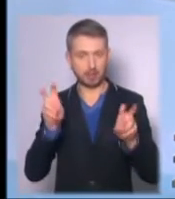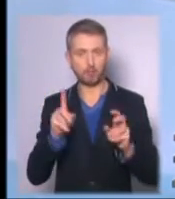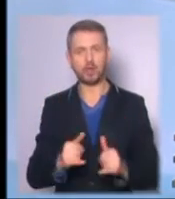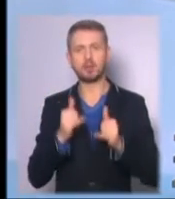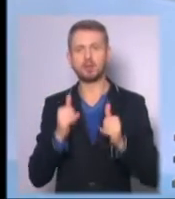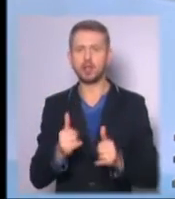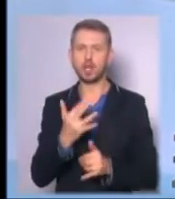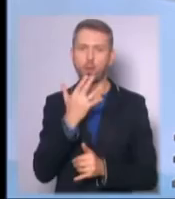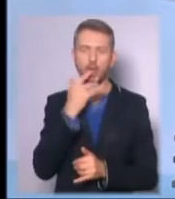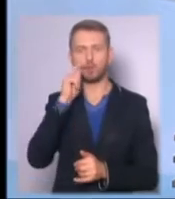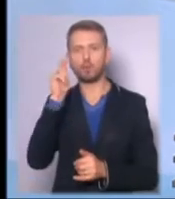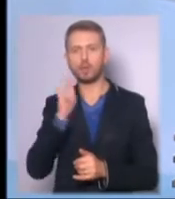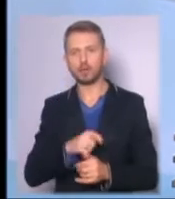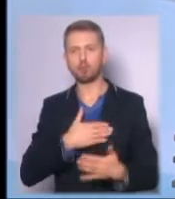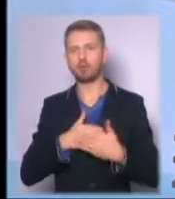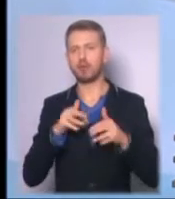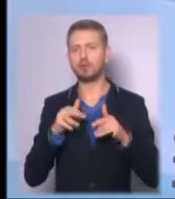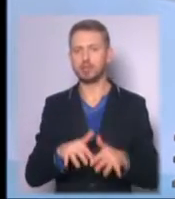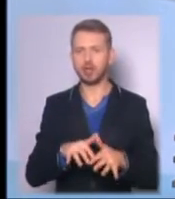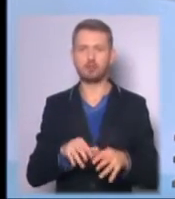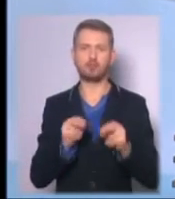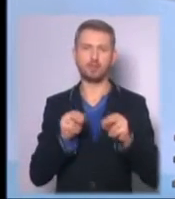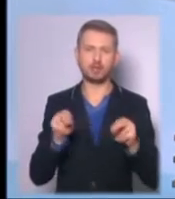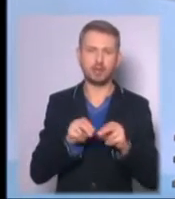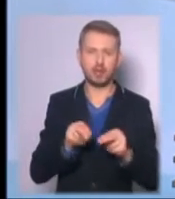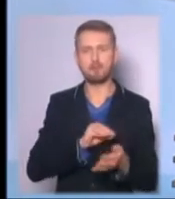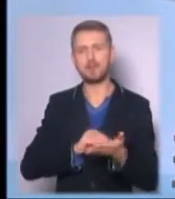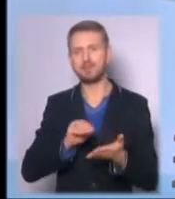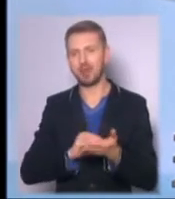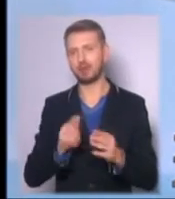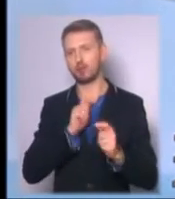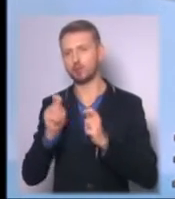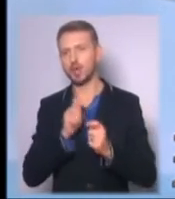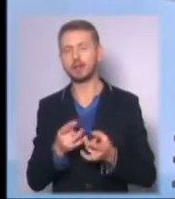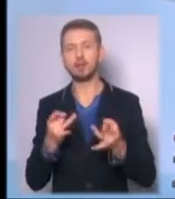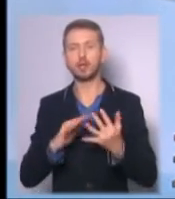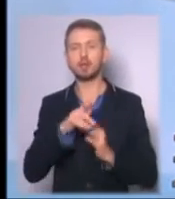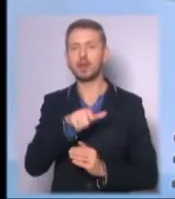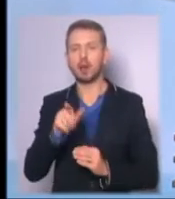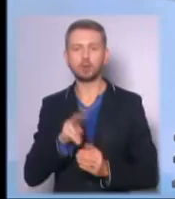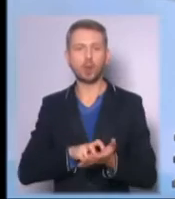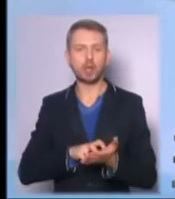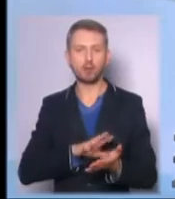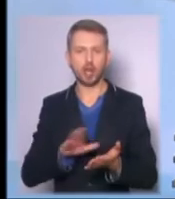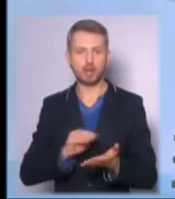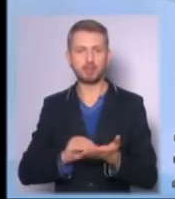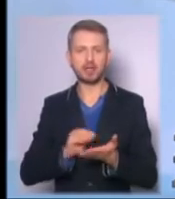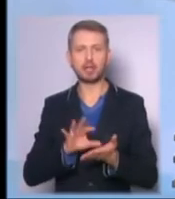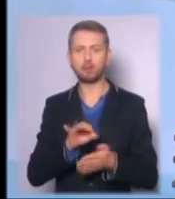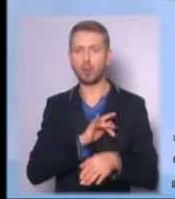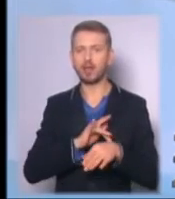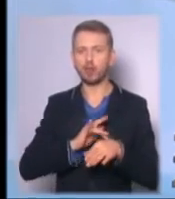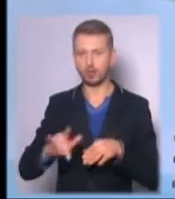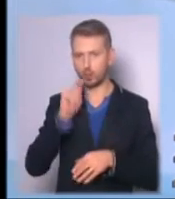діячам, журналістам, письменникам, вчителям та простим селянам, які не боялися говорити та писати про геноцид українського народу. З